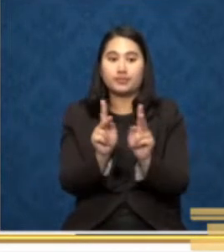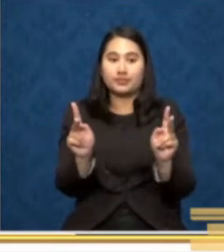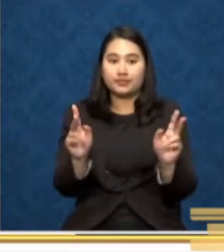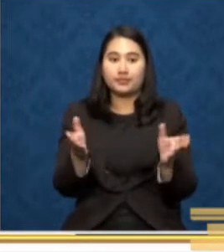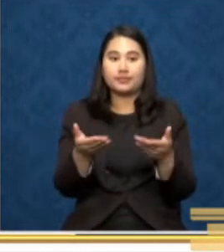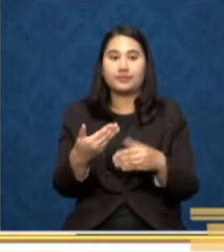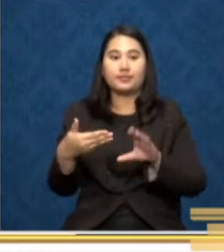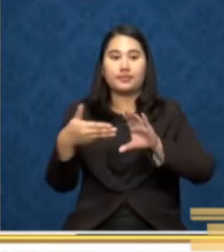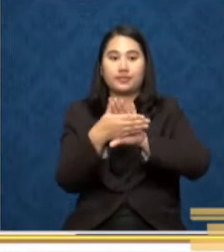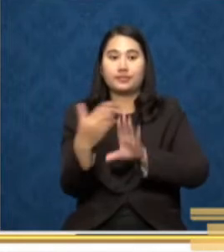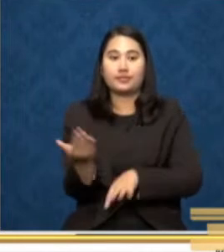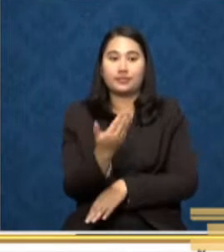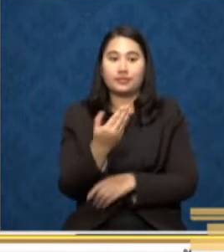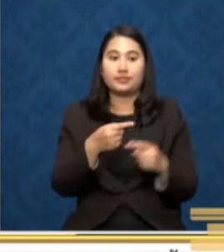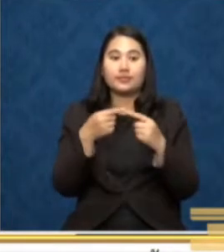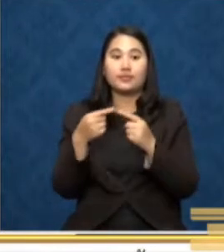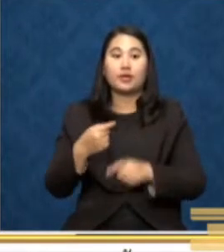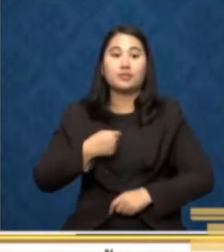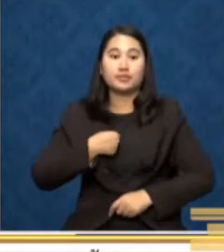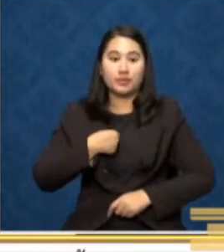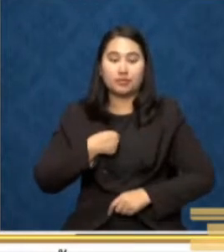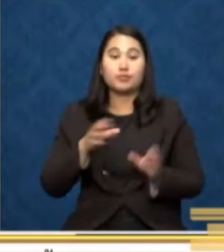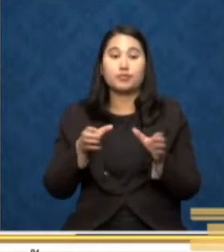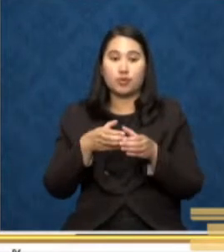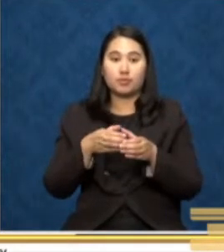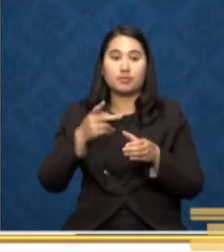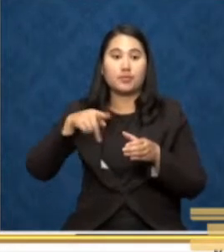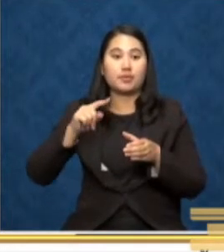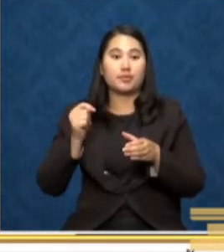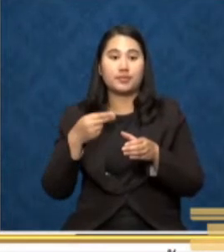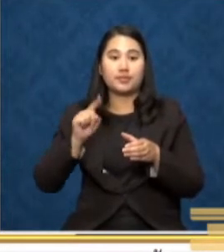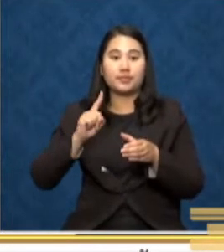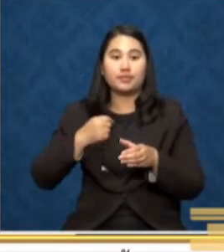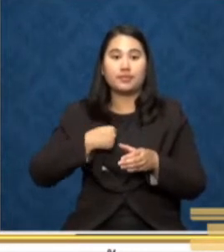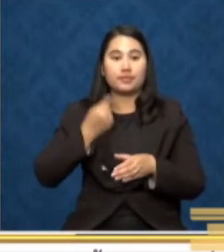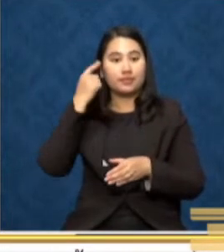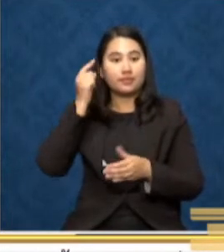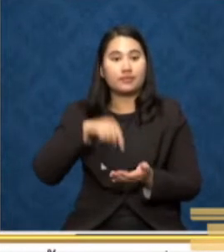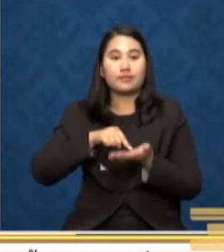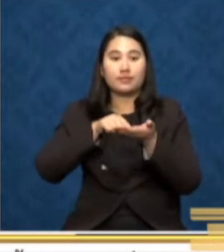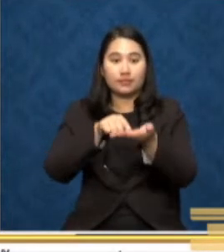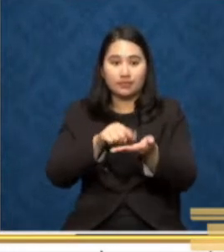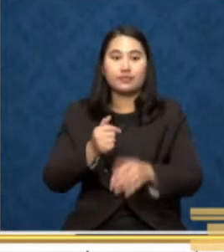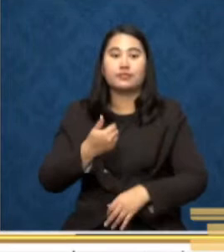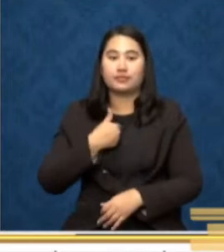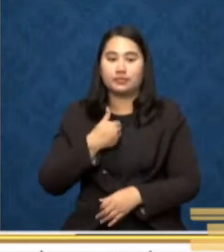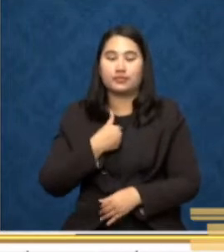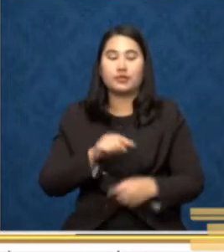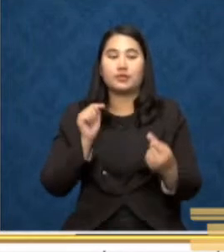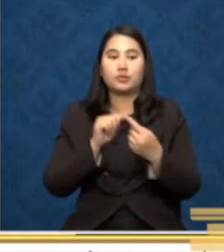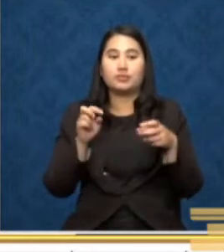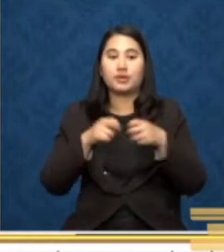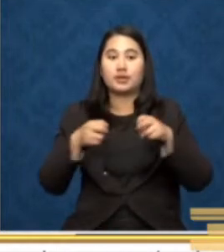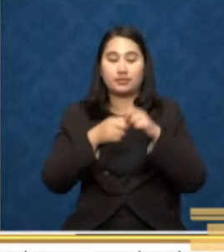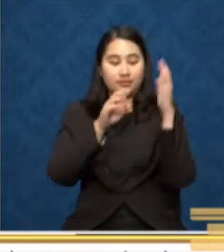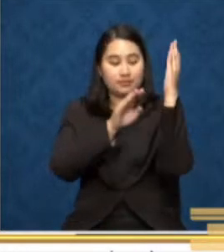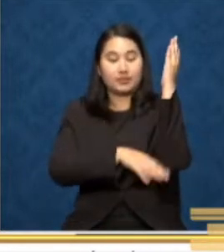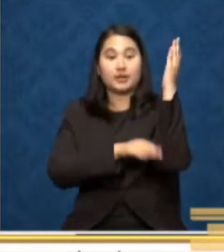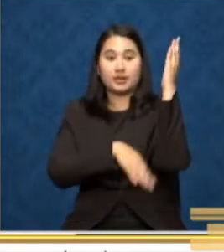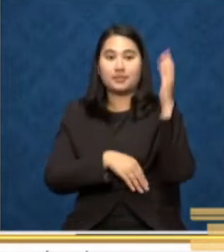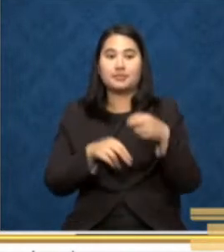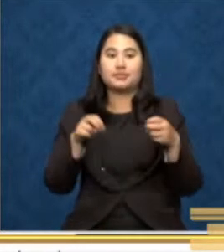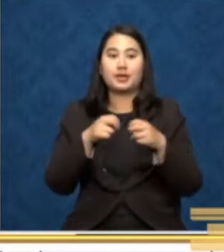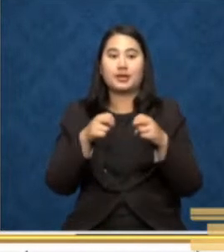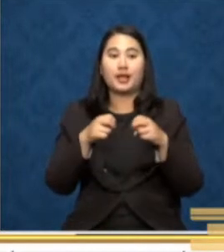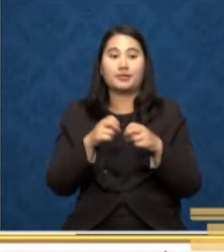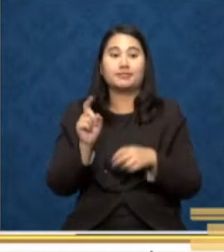ไปครับเราทางตัวผมเองถ้าพรรคเป็นธรรมเราได้มีข้อเสนอในการแก้ไขปัญหาจังหวัดชายแดนภาคใต้หรือการนำมาซึ่งสันติ